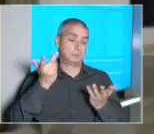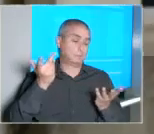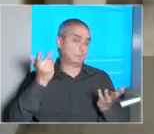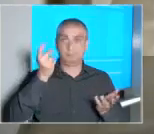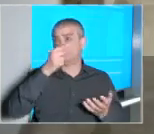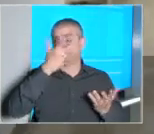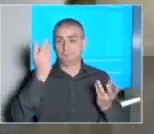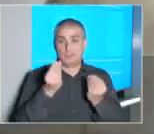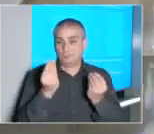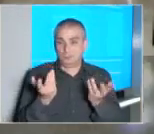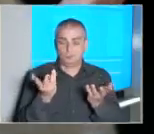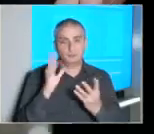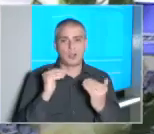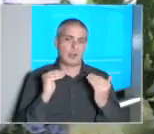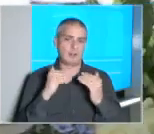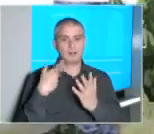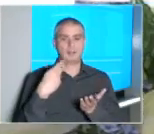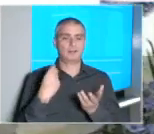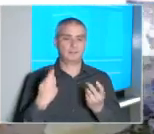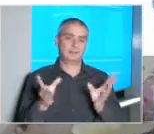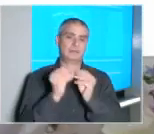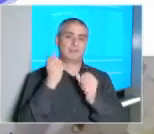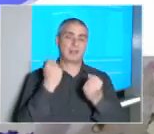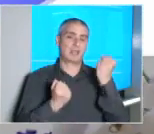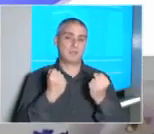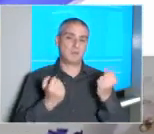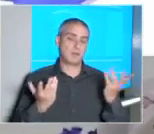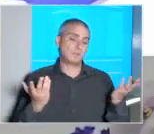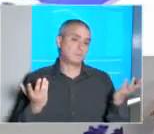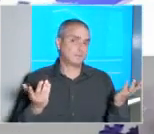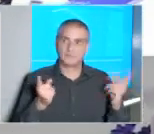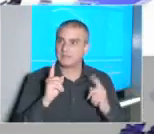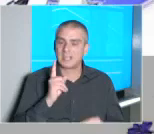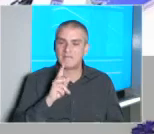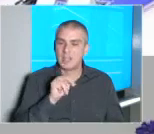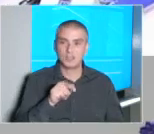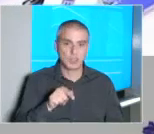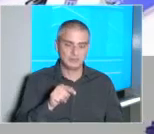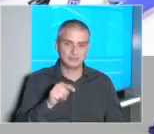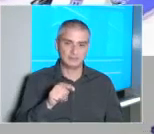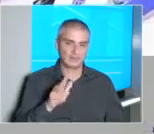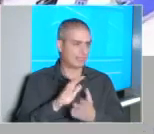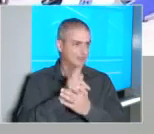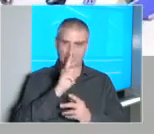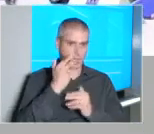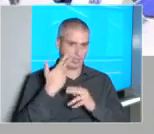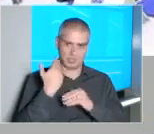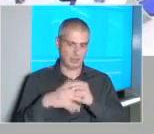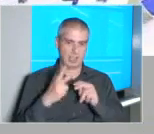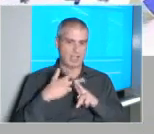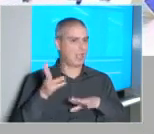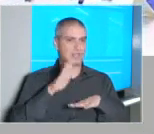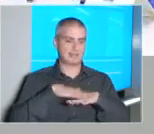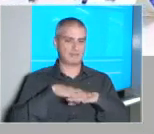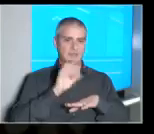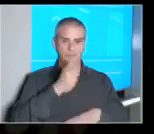מפוצץ שיכול להתלבות יפה את תיק התחבורה. וזהו, אבל העניין הוא, חברים, שזה לא יסתיים במינויים